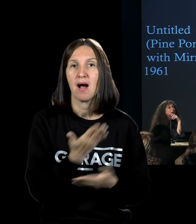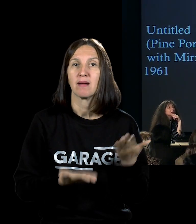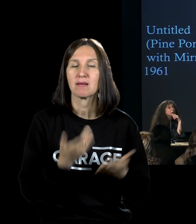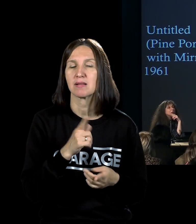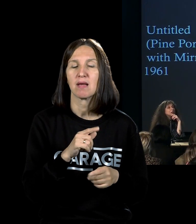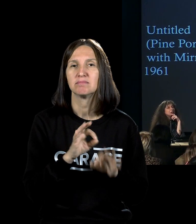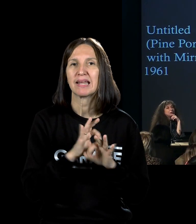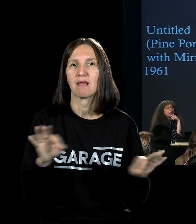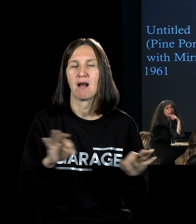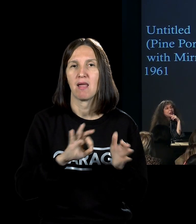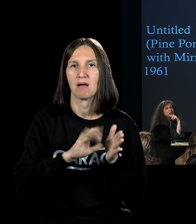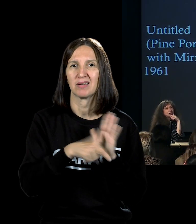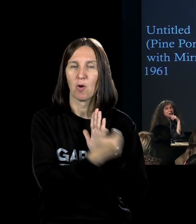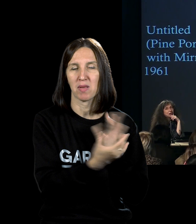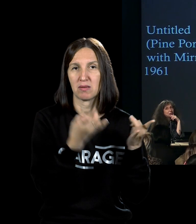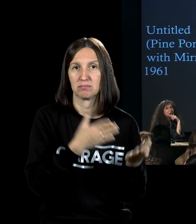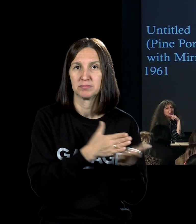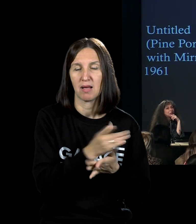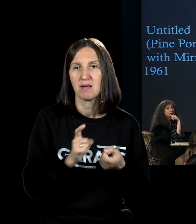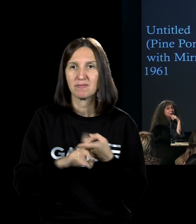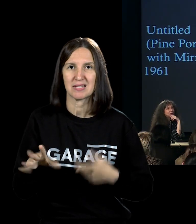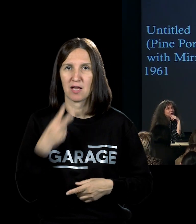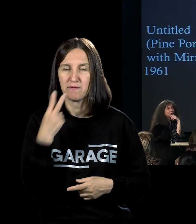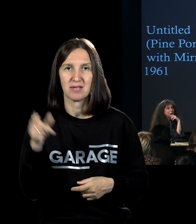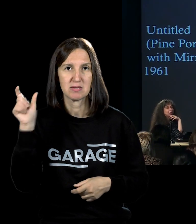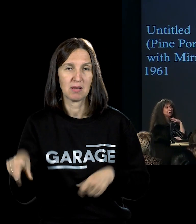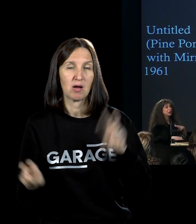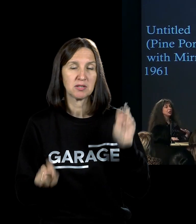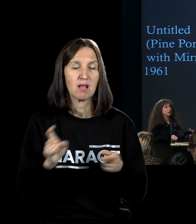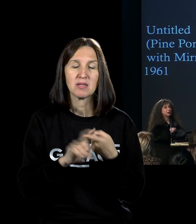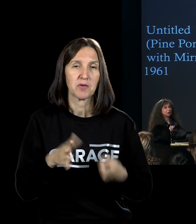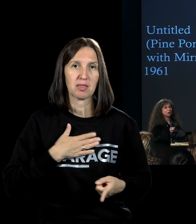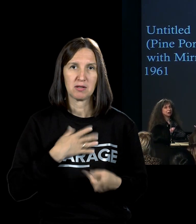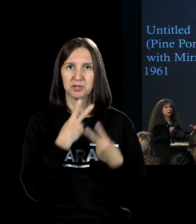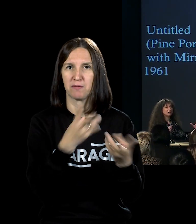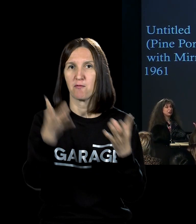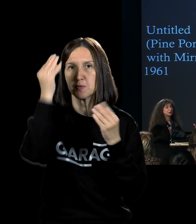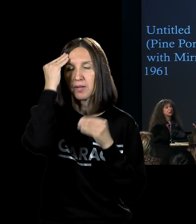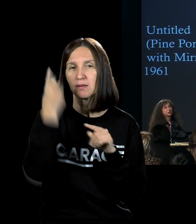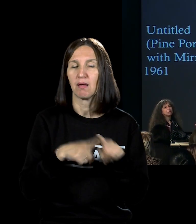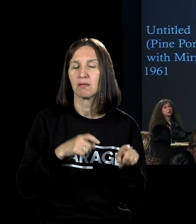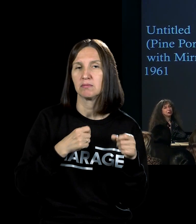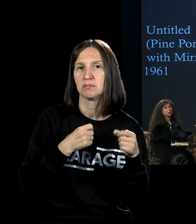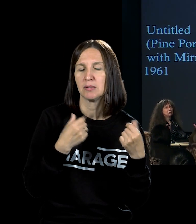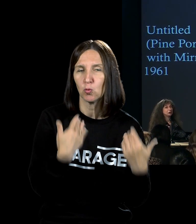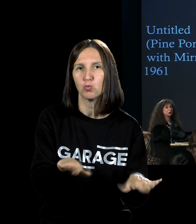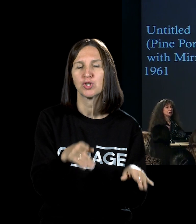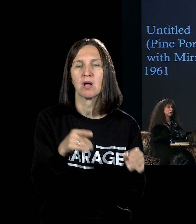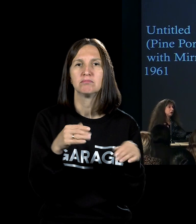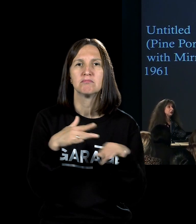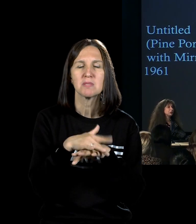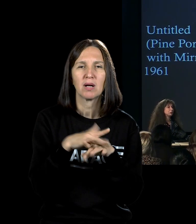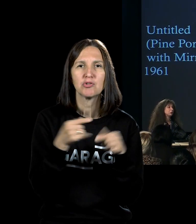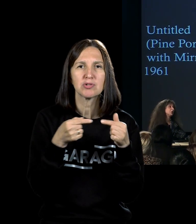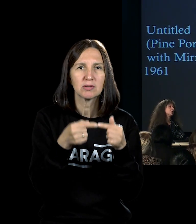минималистской инсталляции как бы не зависит от зрителя, как бы не зависит от нашего восприятия, это некая идеальная выверенная